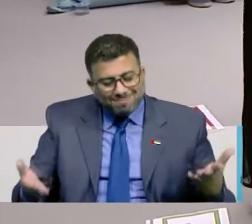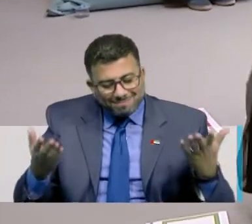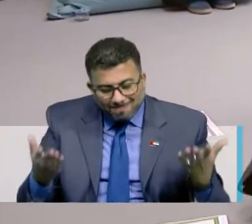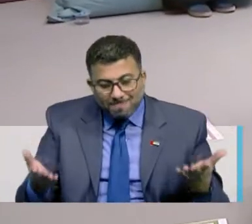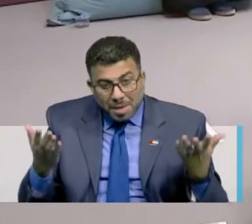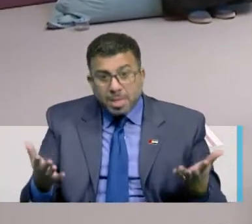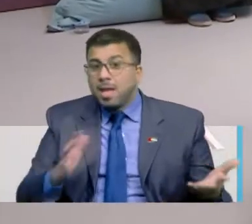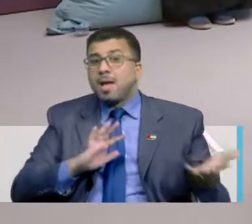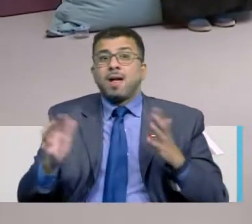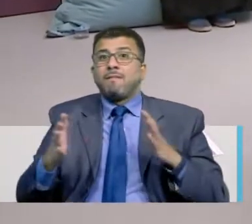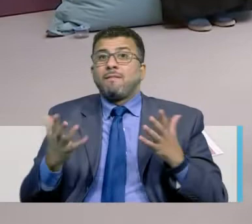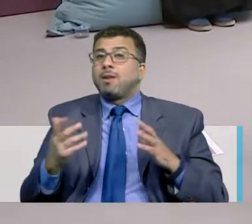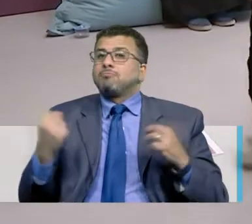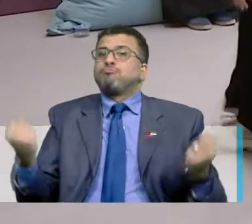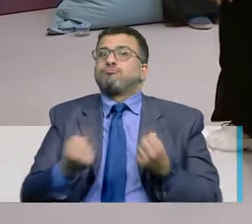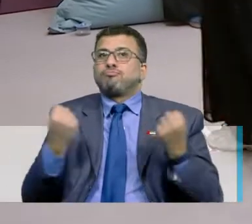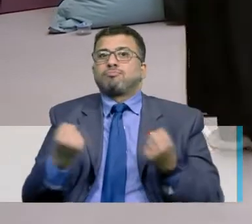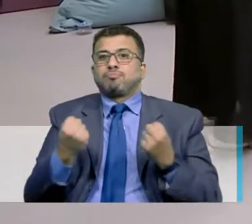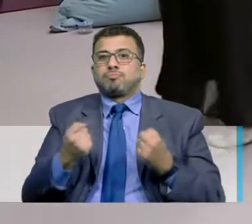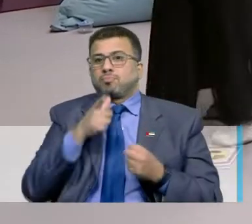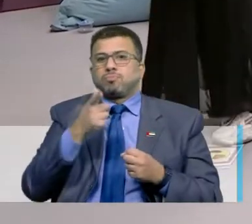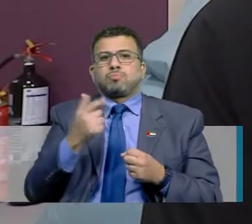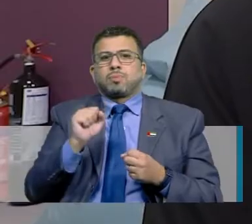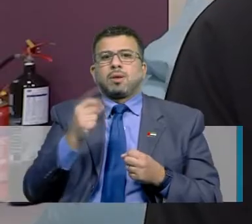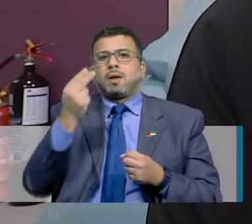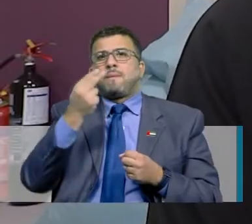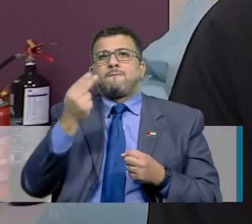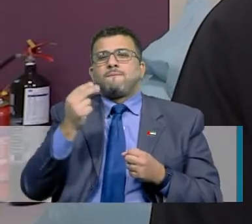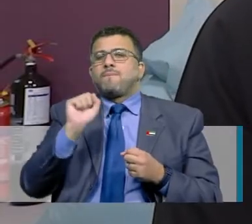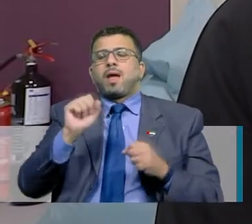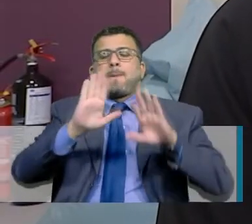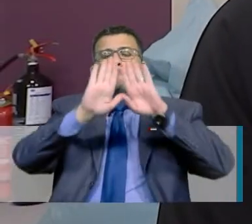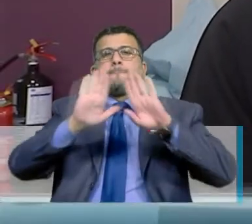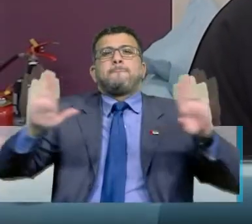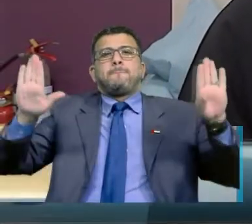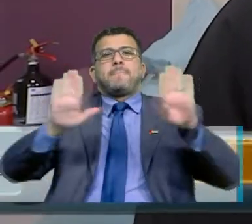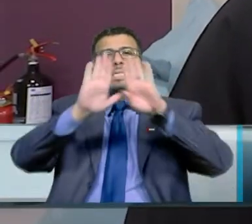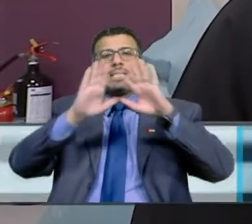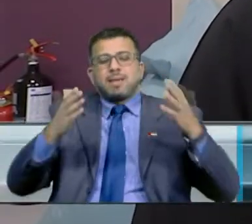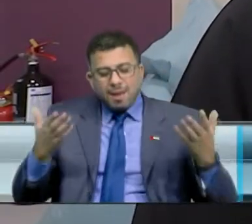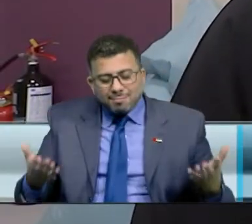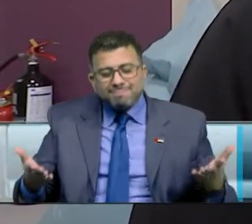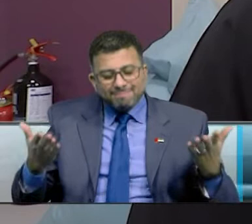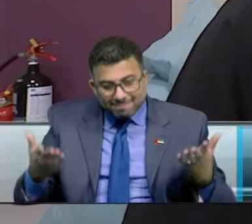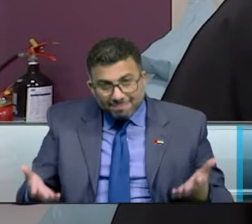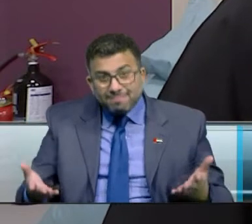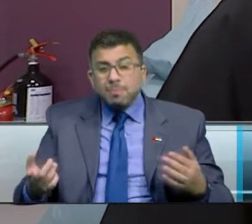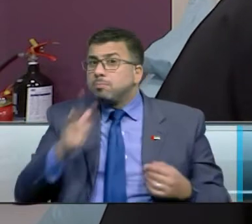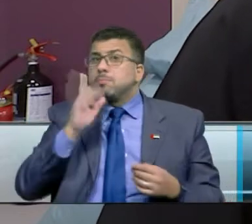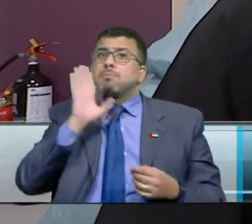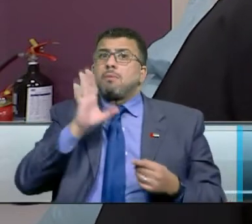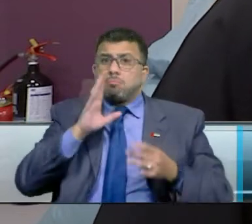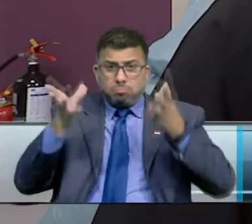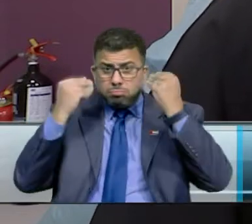الاداء والحضور. حضرت ورشة الفنون المسرحية الاداء والحضور، تعلمت فيها عدة